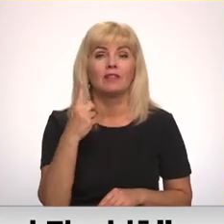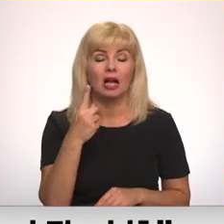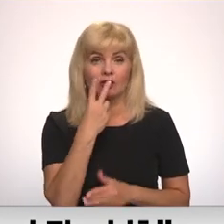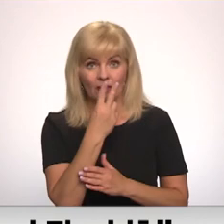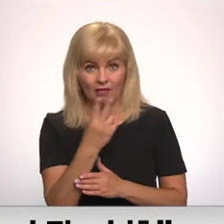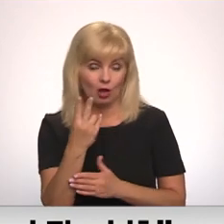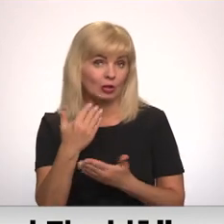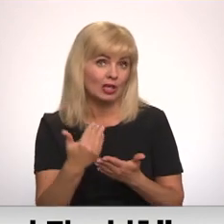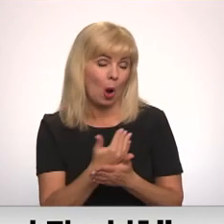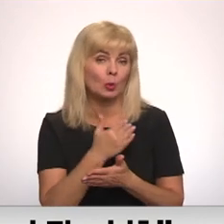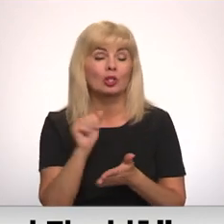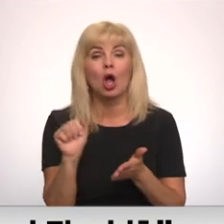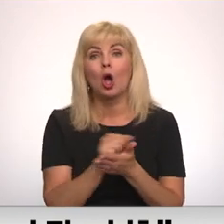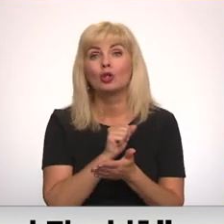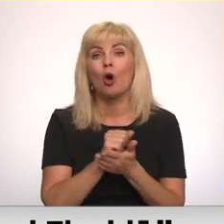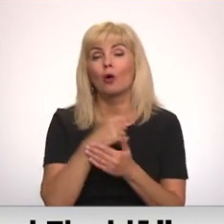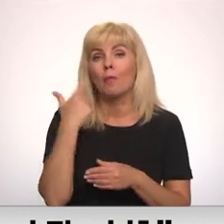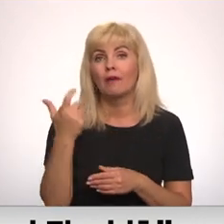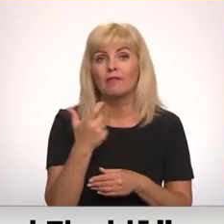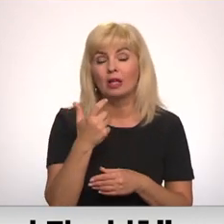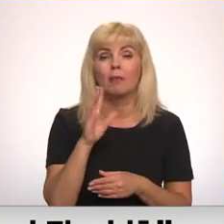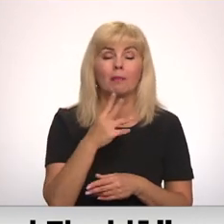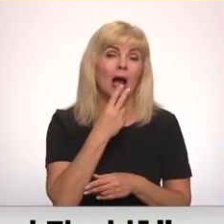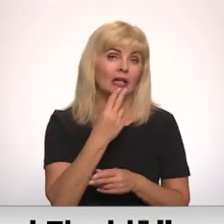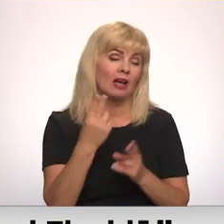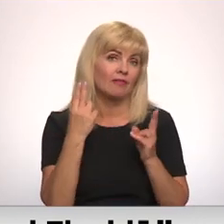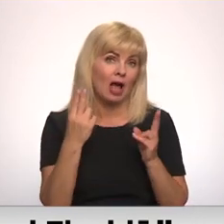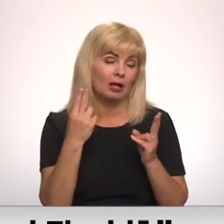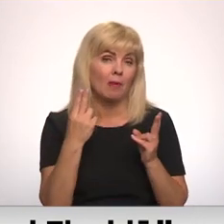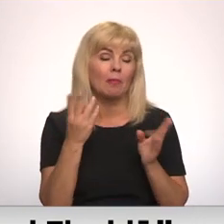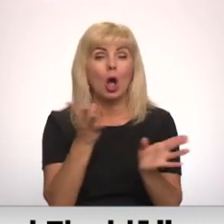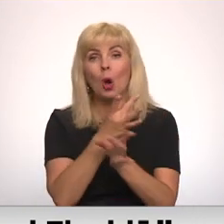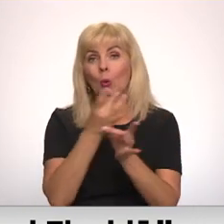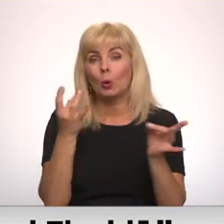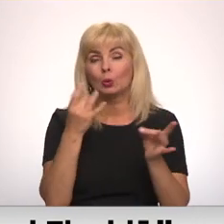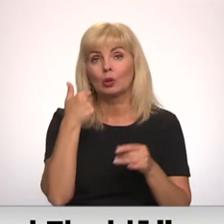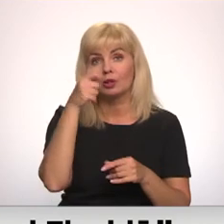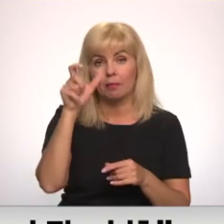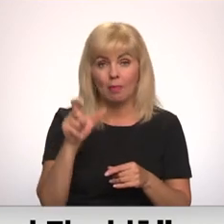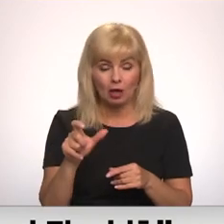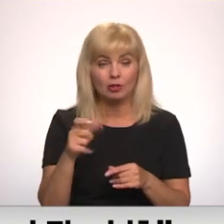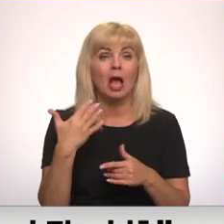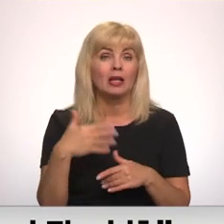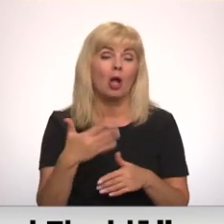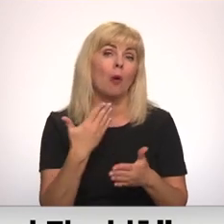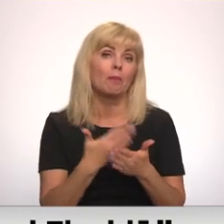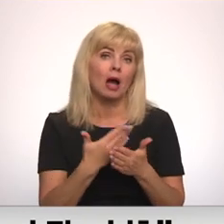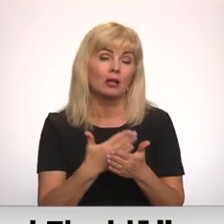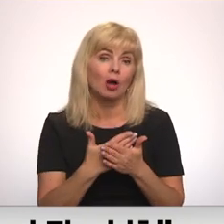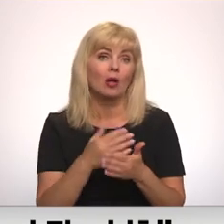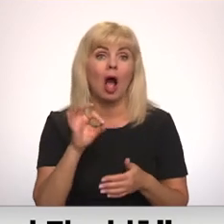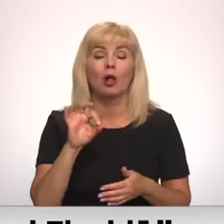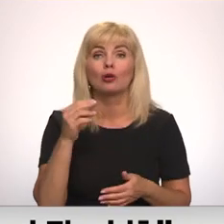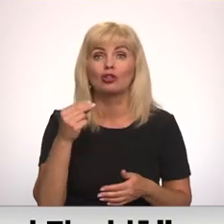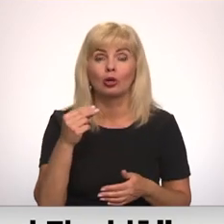trīs jaunas dokumentālās filmas par ievērojamām latviešu kultūras personībām. Pirmizrāde jau piedzīvojuši stāsti par Olgu